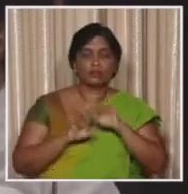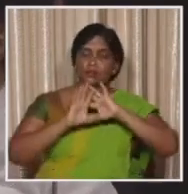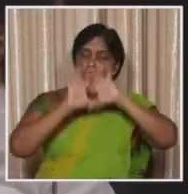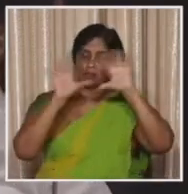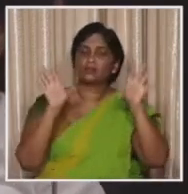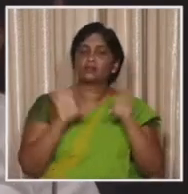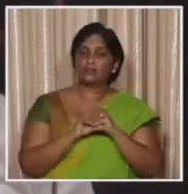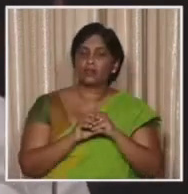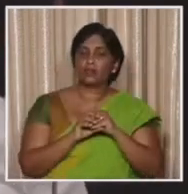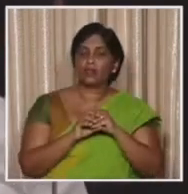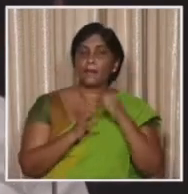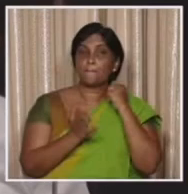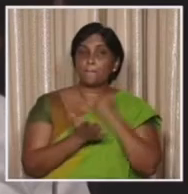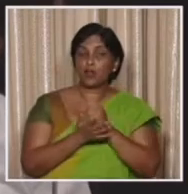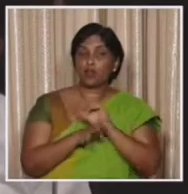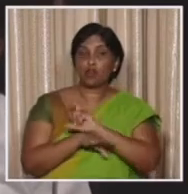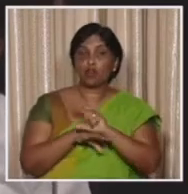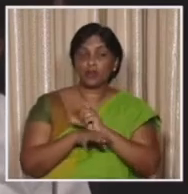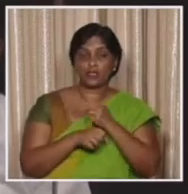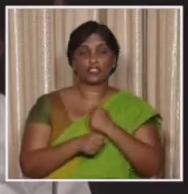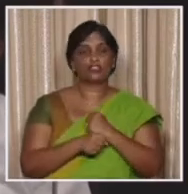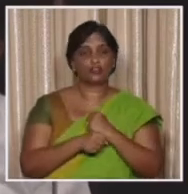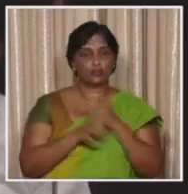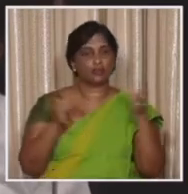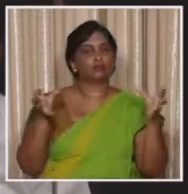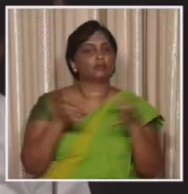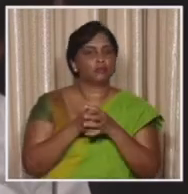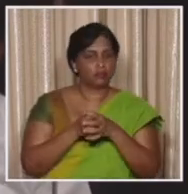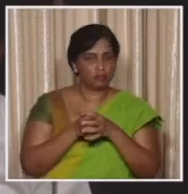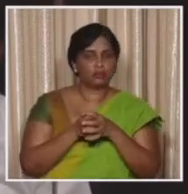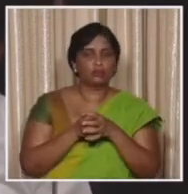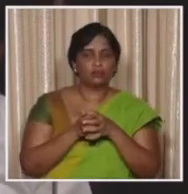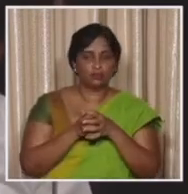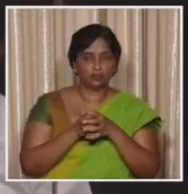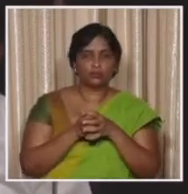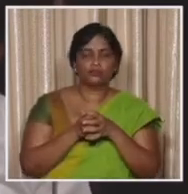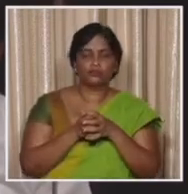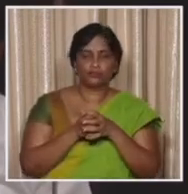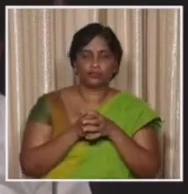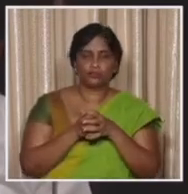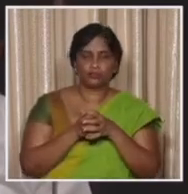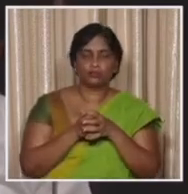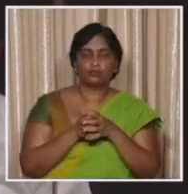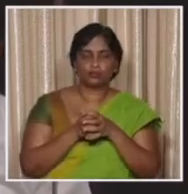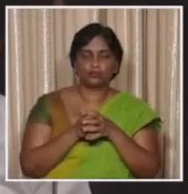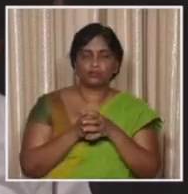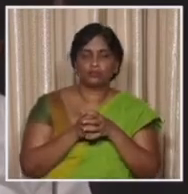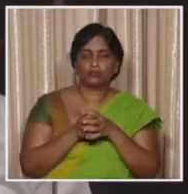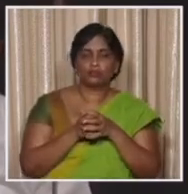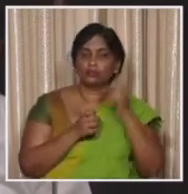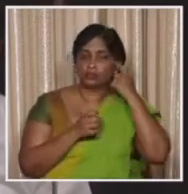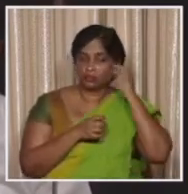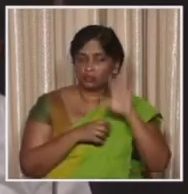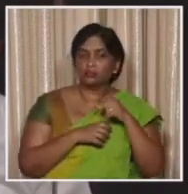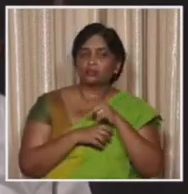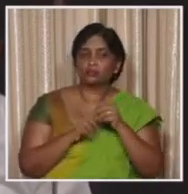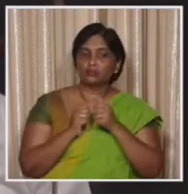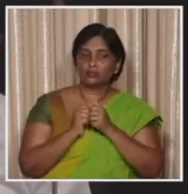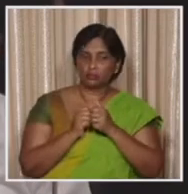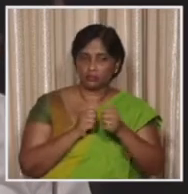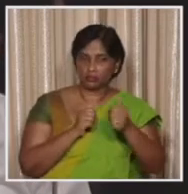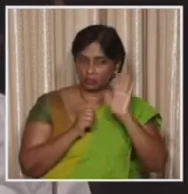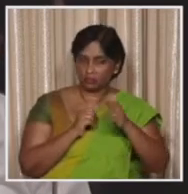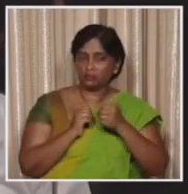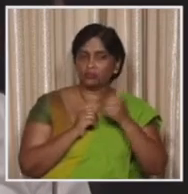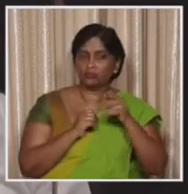दे इडंग कोम्सरीज जनरल वर्या ऐट तर गाने तर ओह मेकअप तीनो बलापुरुत्व तीने खटु तुझे क्रमिन